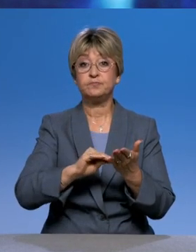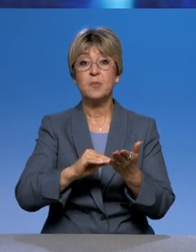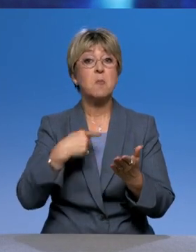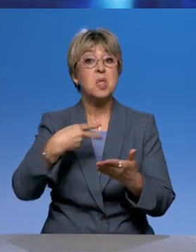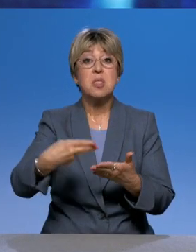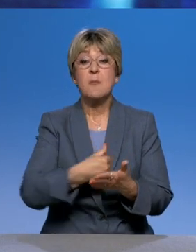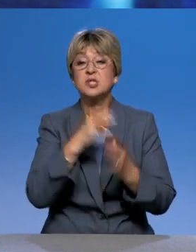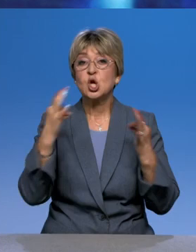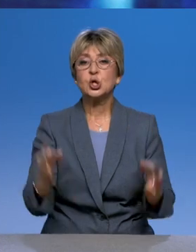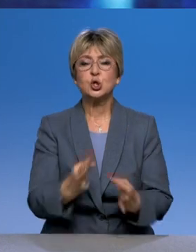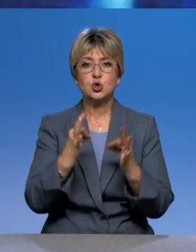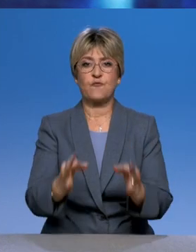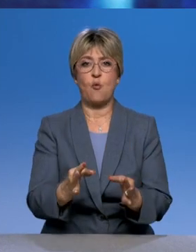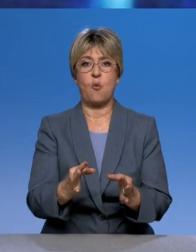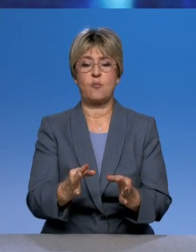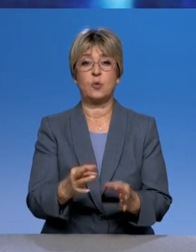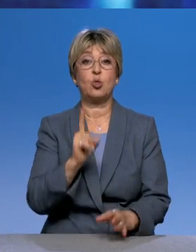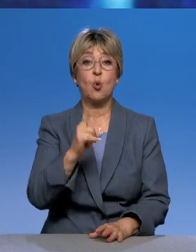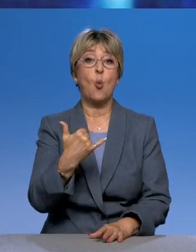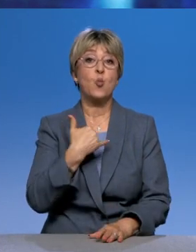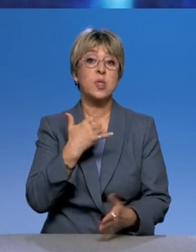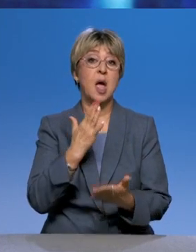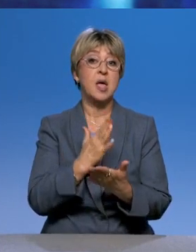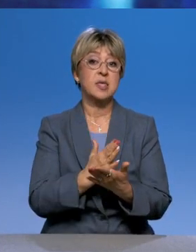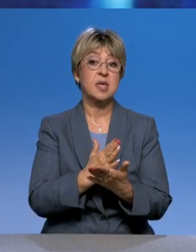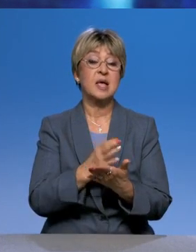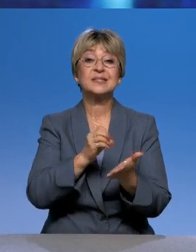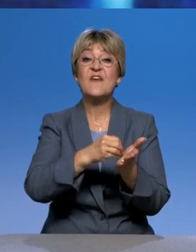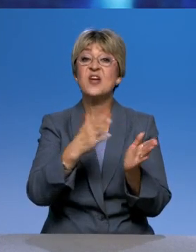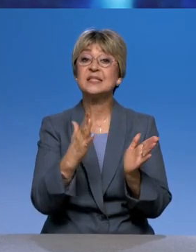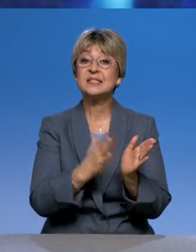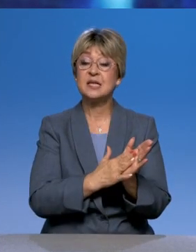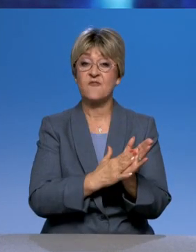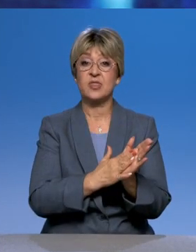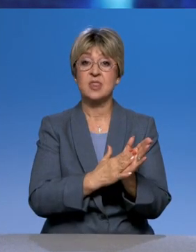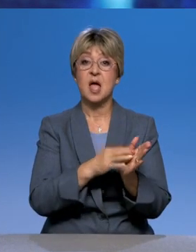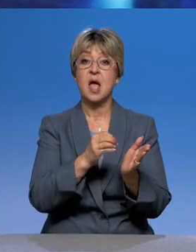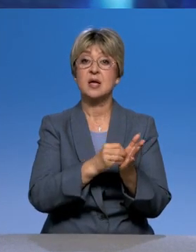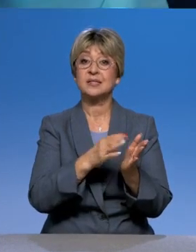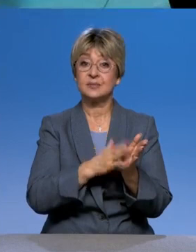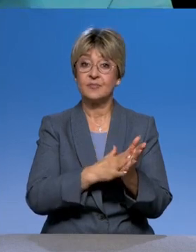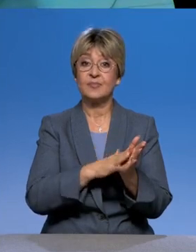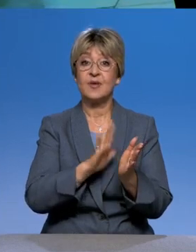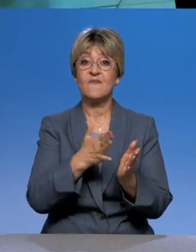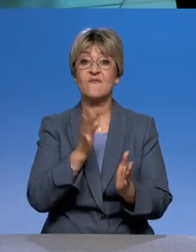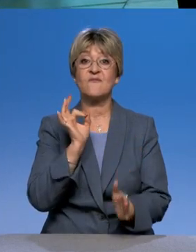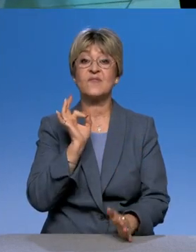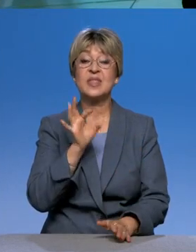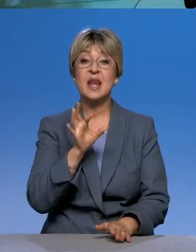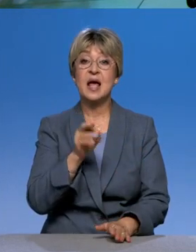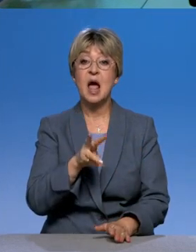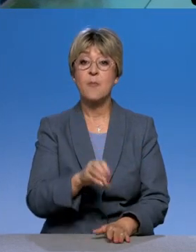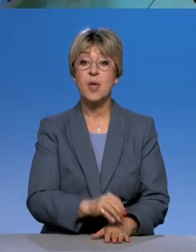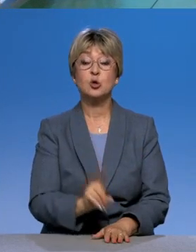оплатили. Вот. Но у меня есть зафиксированная запись в Телеграме. То, что я